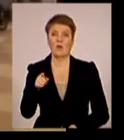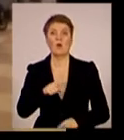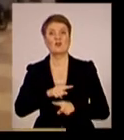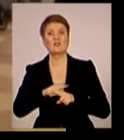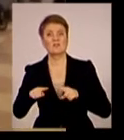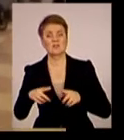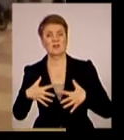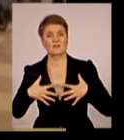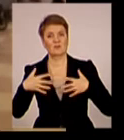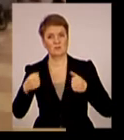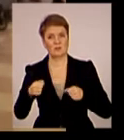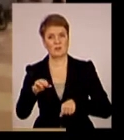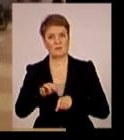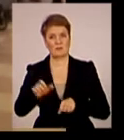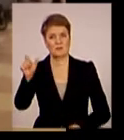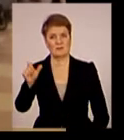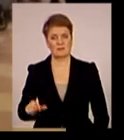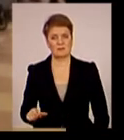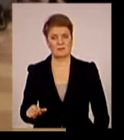та виздоровлення пацієнтів.